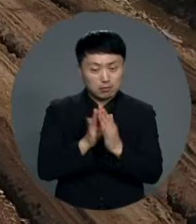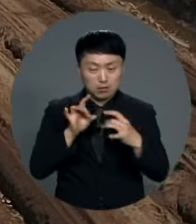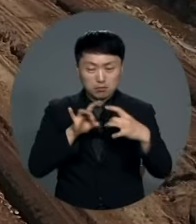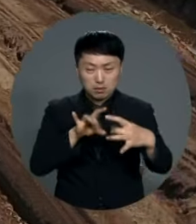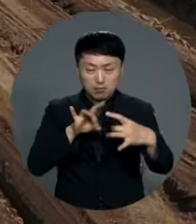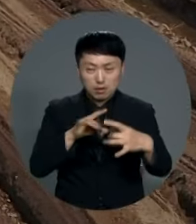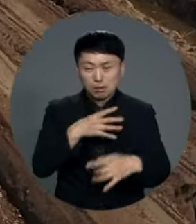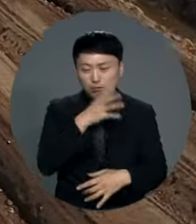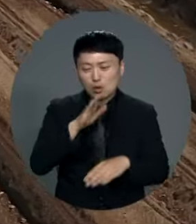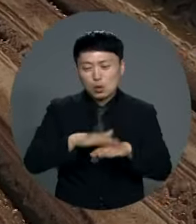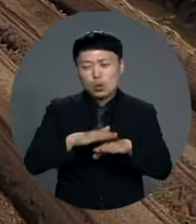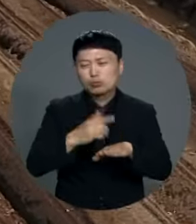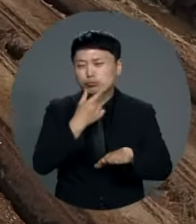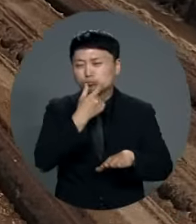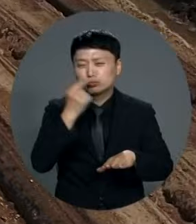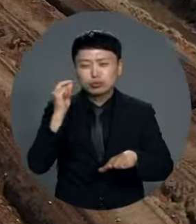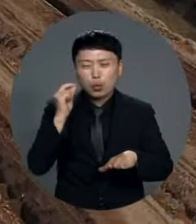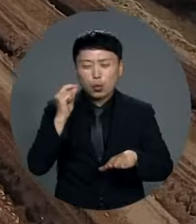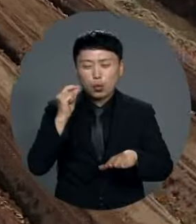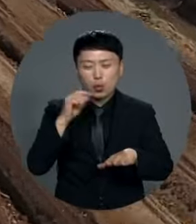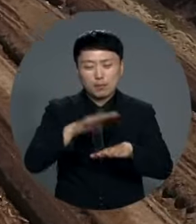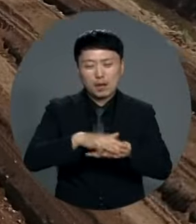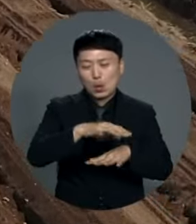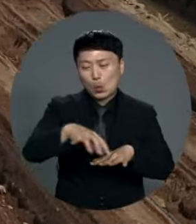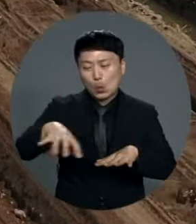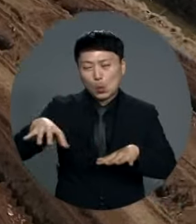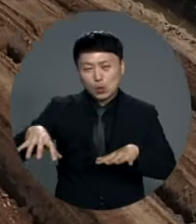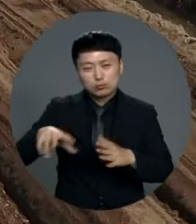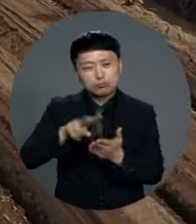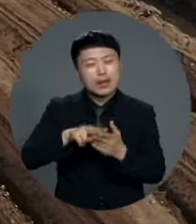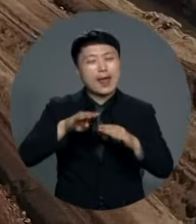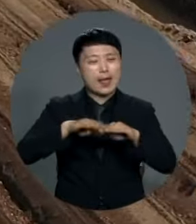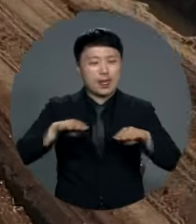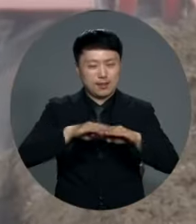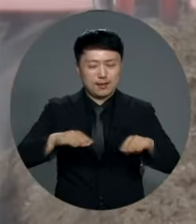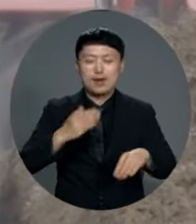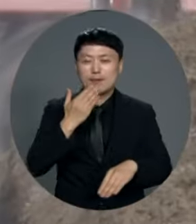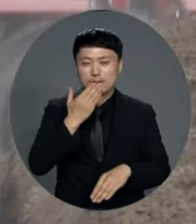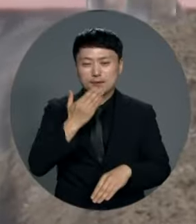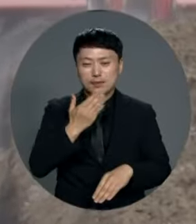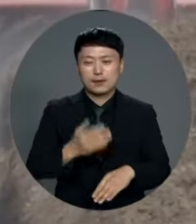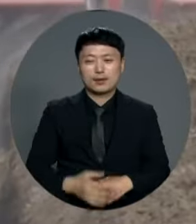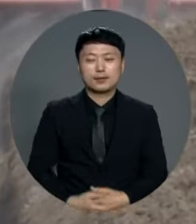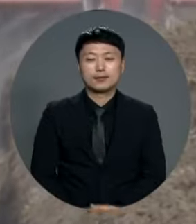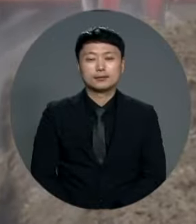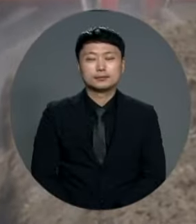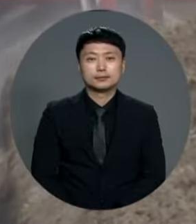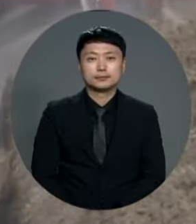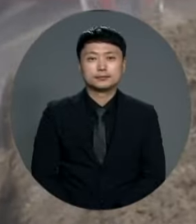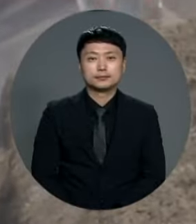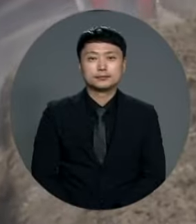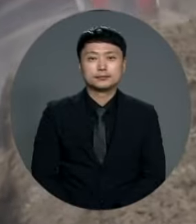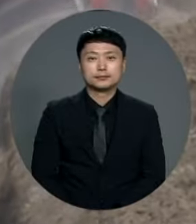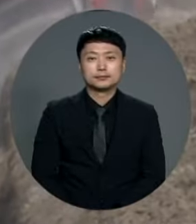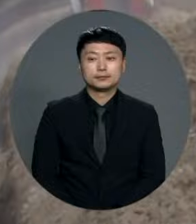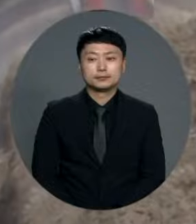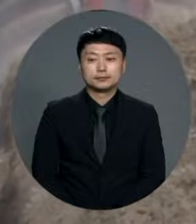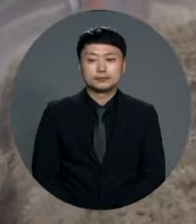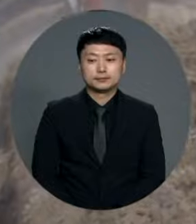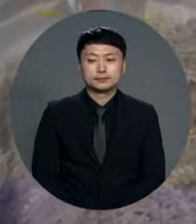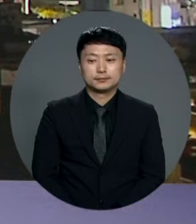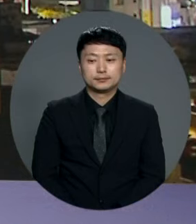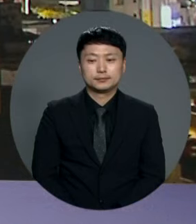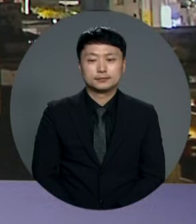고령화로 일손 부족이 심각한 농촌의 해결사로 주목받고 있습니다. MBC 뉴스 김건엽입니다.